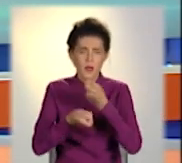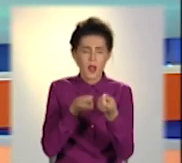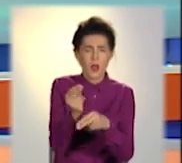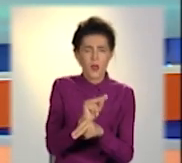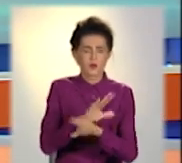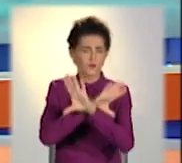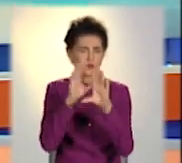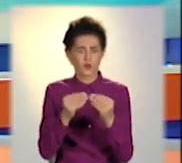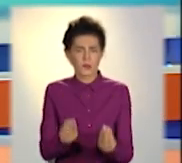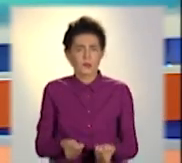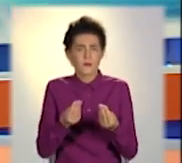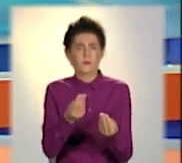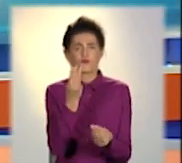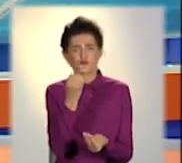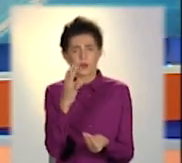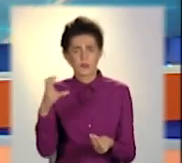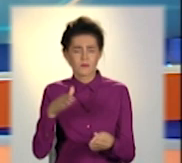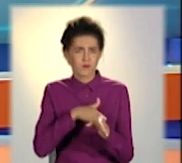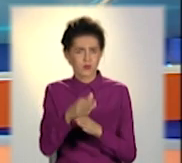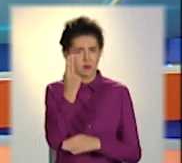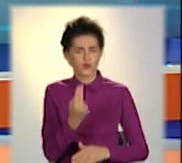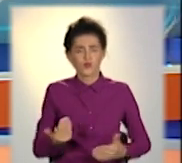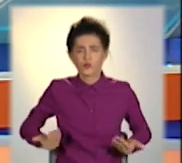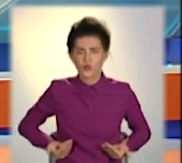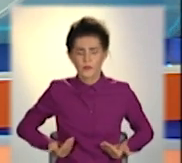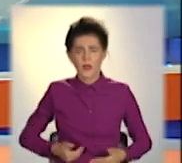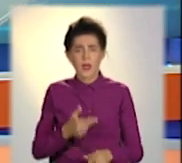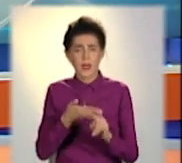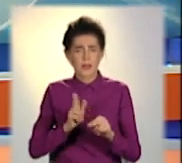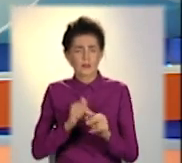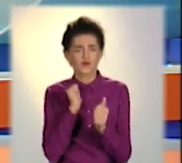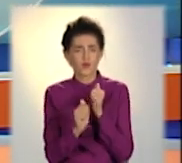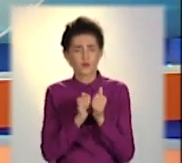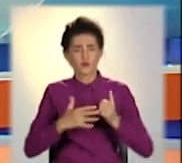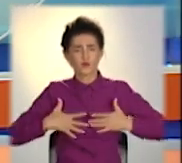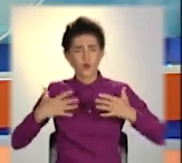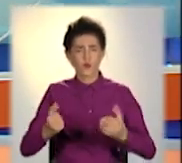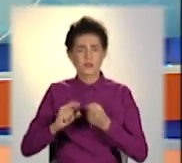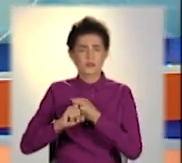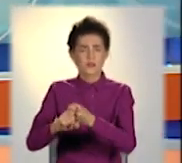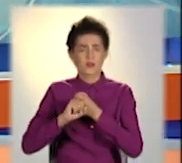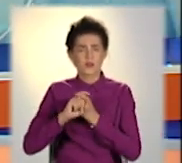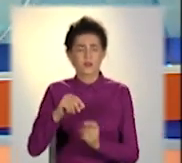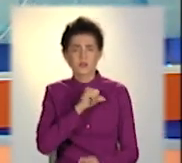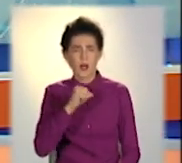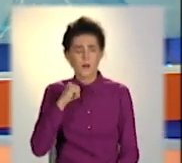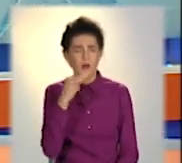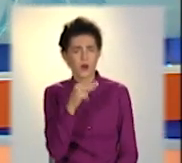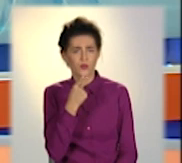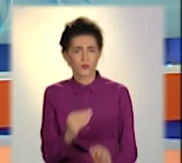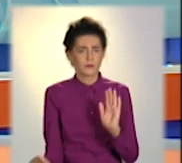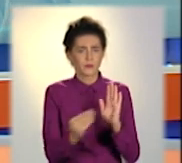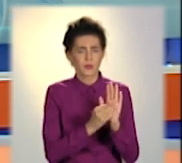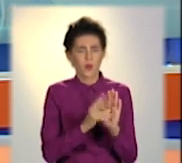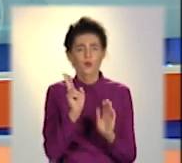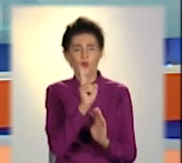шанси на одужання та повноцінне життя. Часто здоров'я дітей залежить від вартісних імплантів, грошей, на які